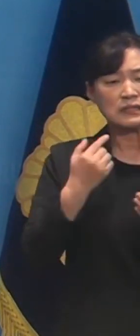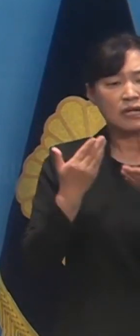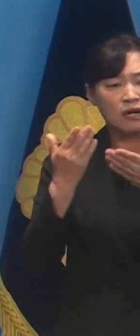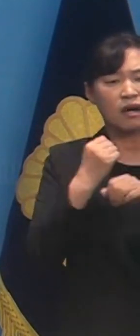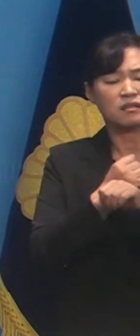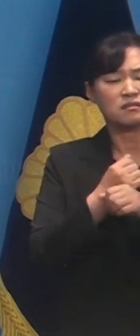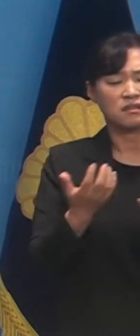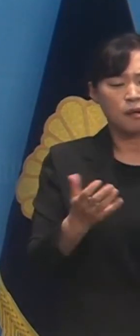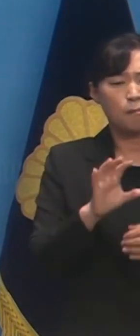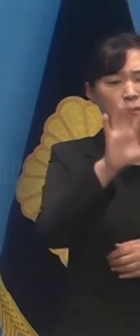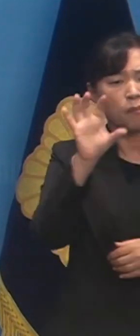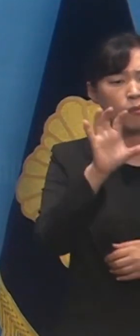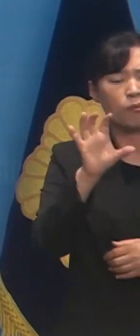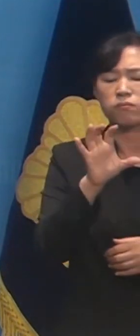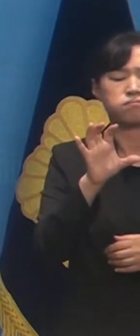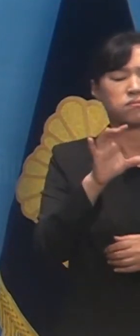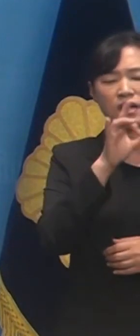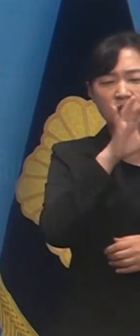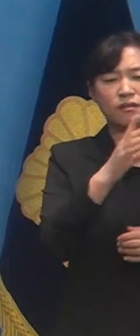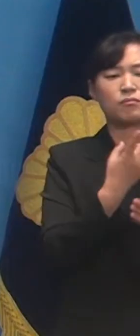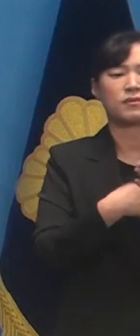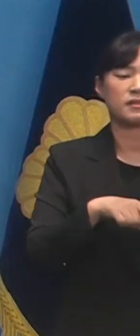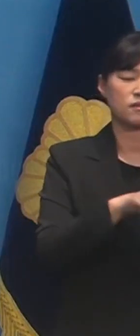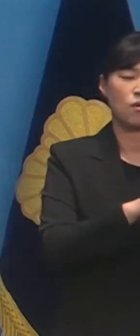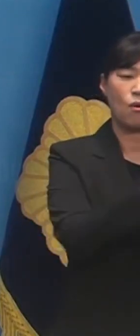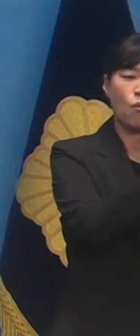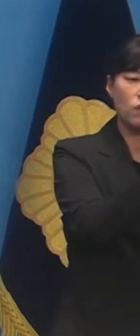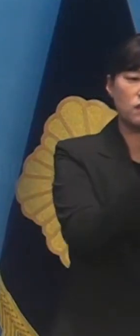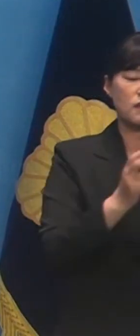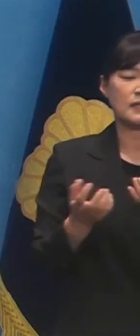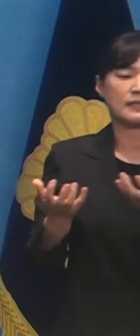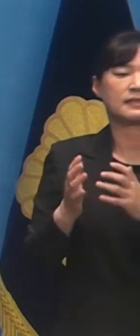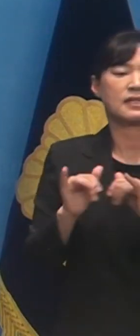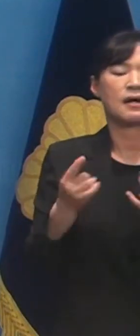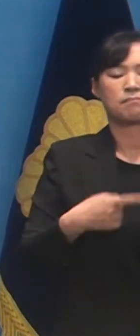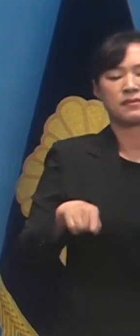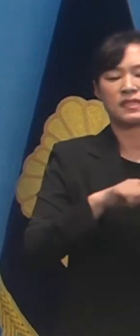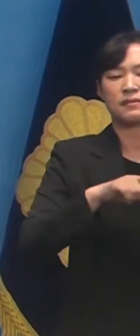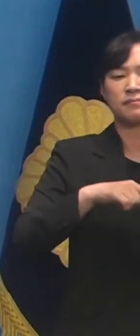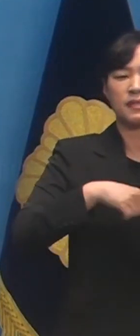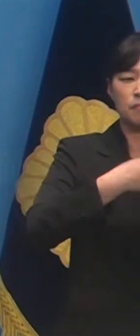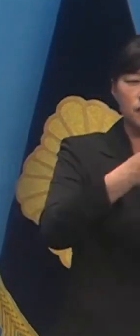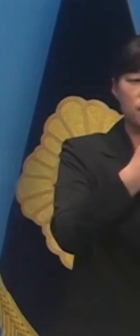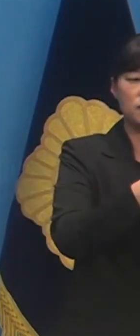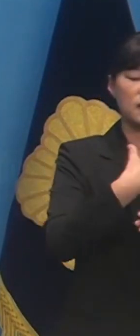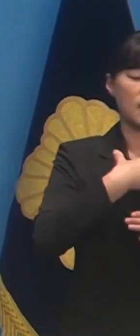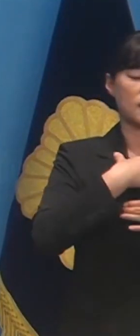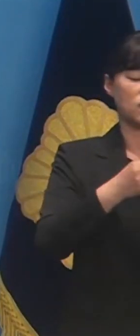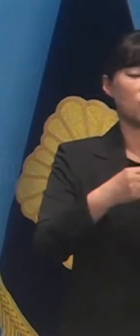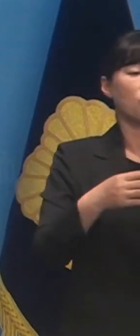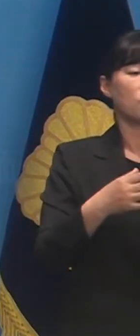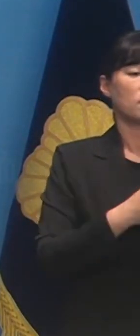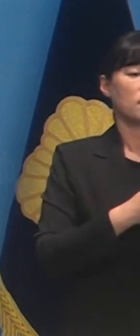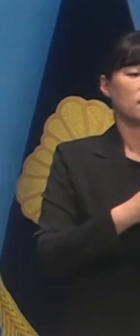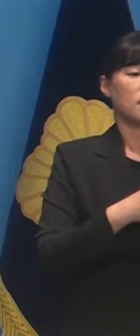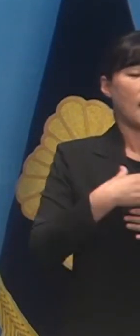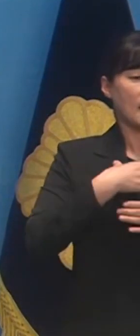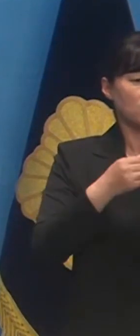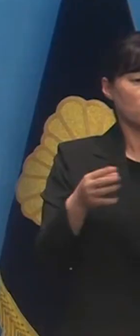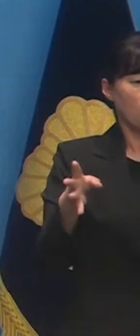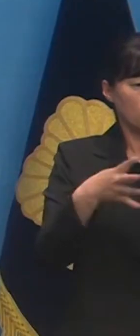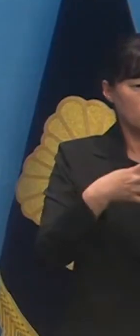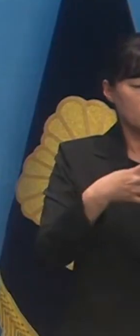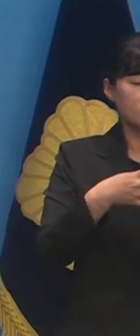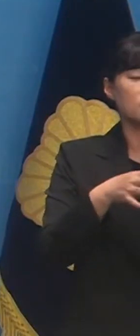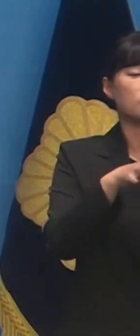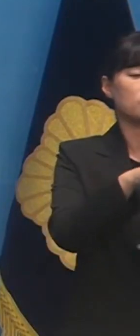일이 반복되지 않도록 원하청 노사 등이 함께 참여하는 안전협의체를